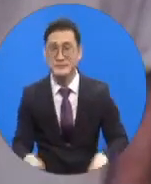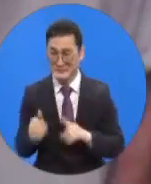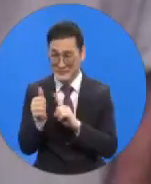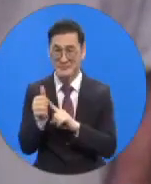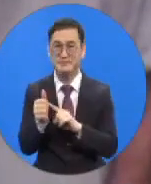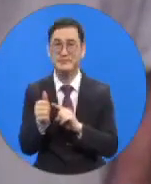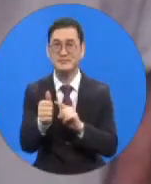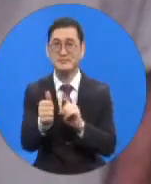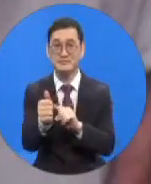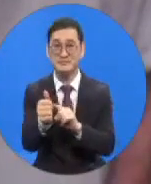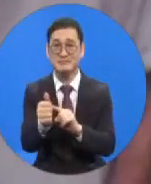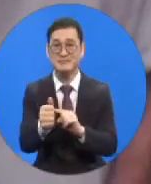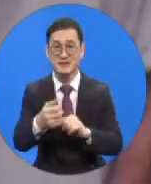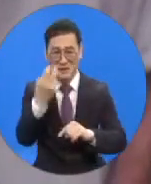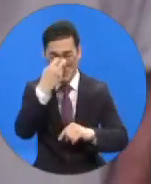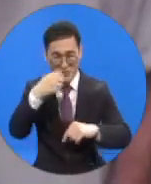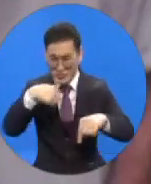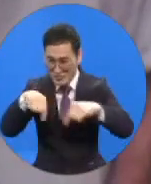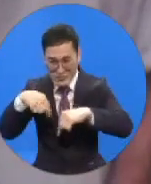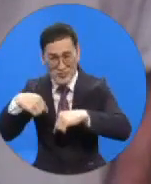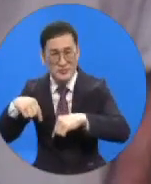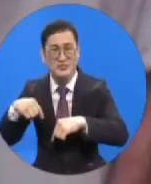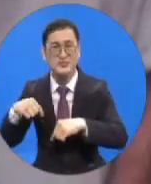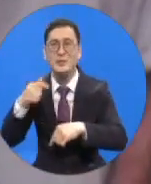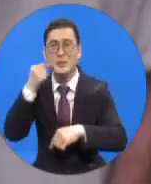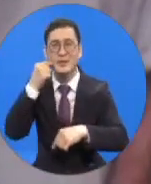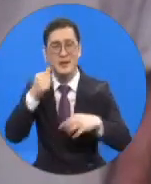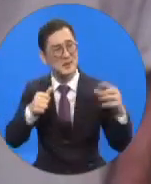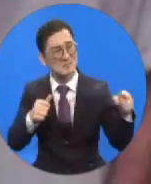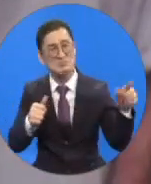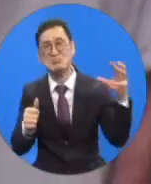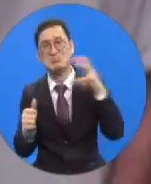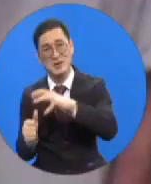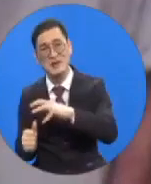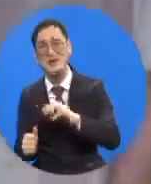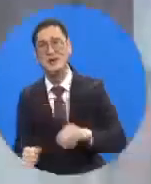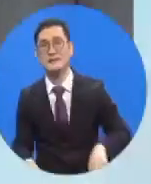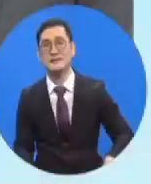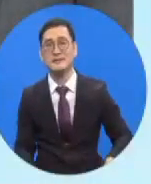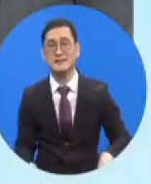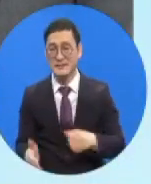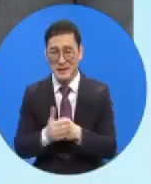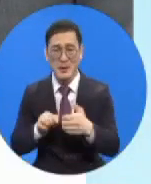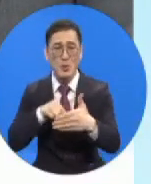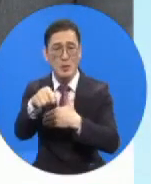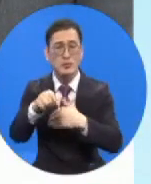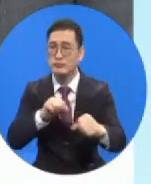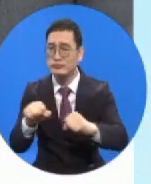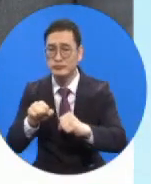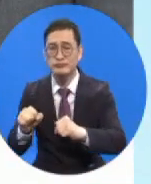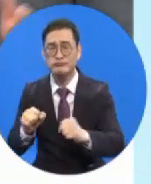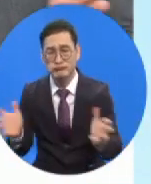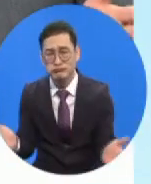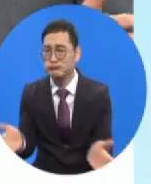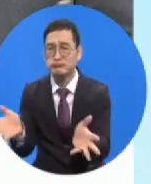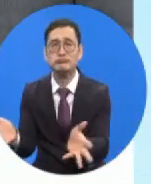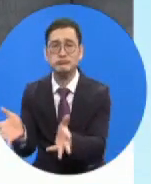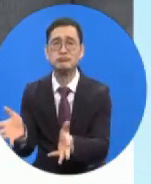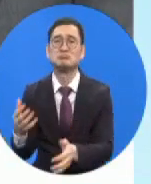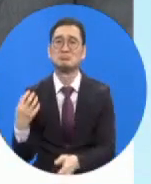이제 옵티머스나 라임 사건 같은 경우에. 네네. 그런 상황에서 본인이 이제 외부적인 활동을 더 하는 거. 물론 뭐 검찰총장이